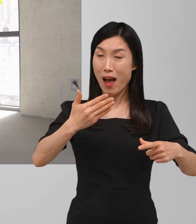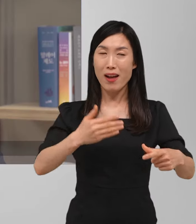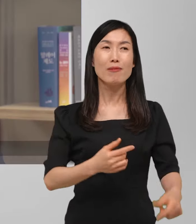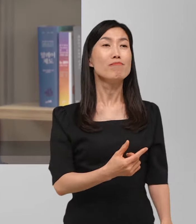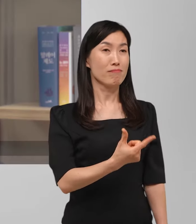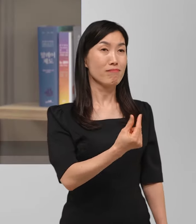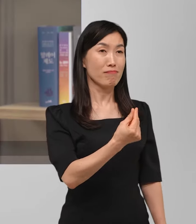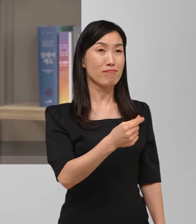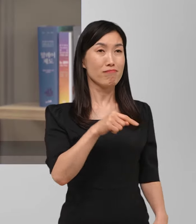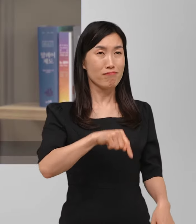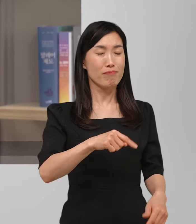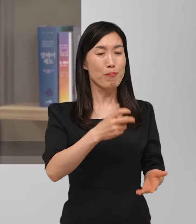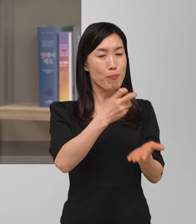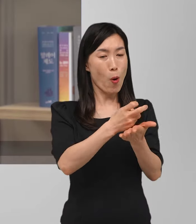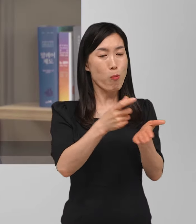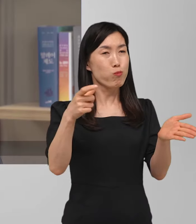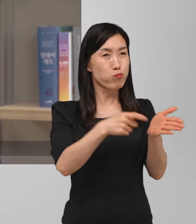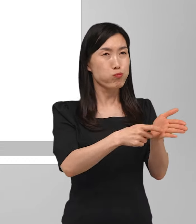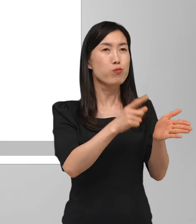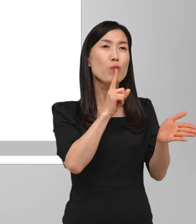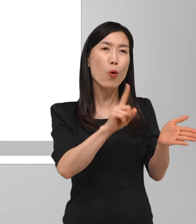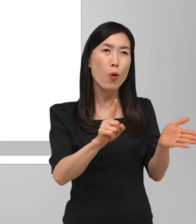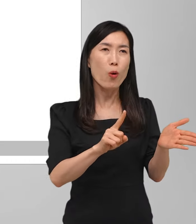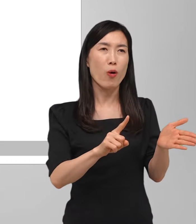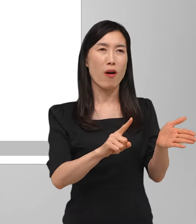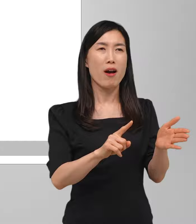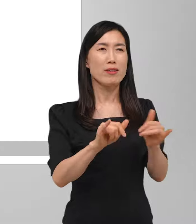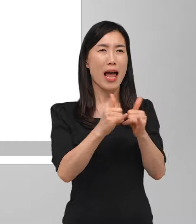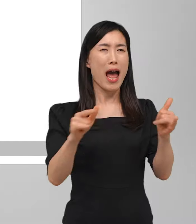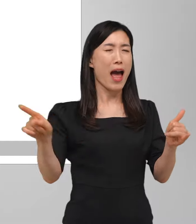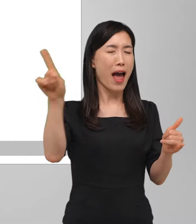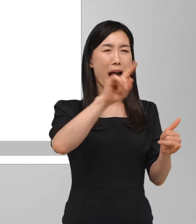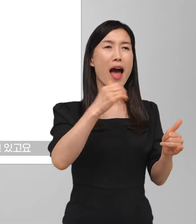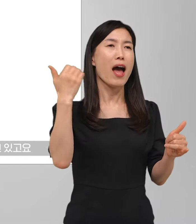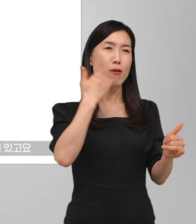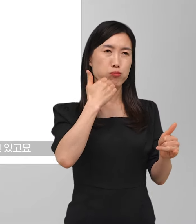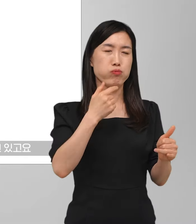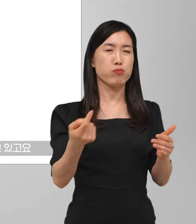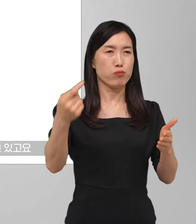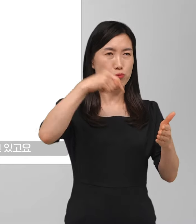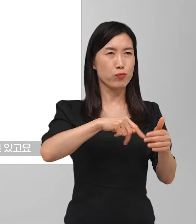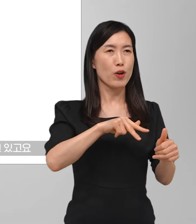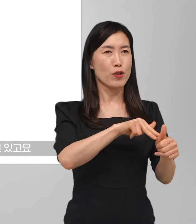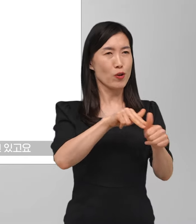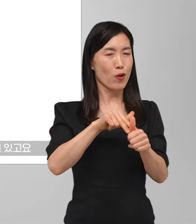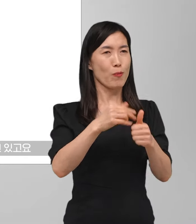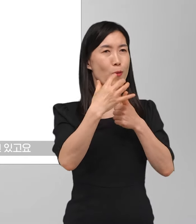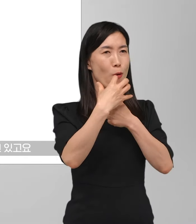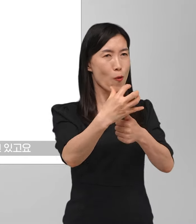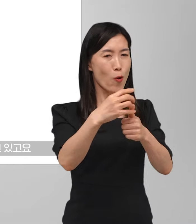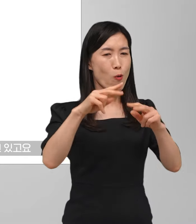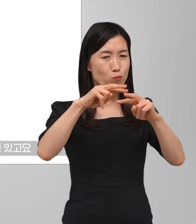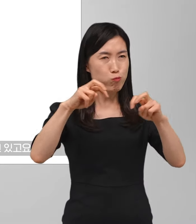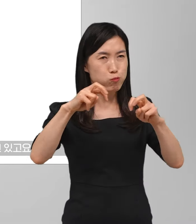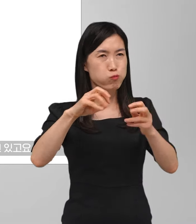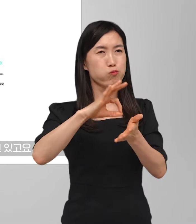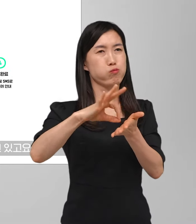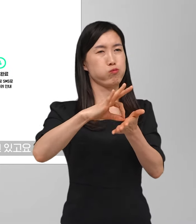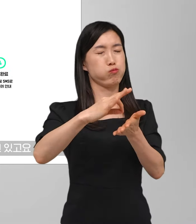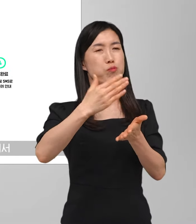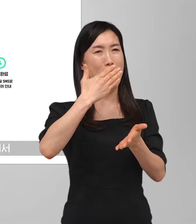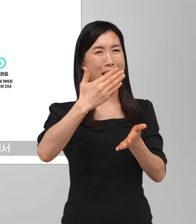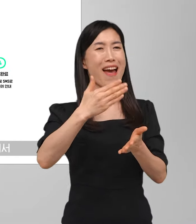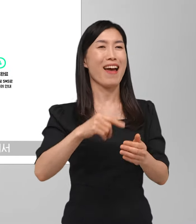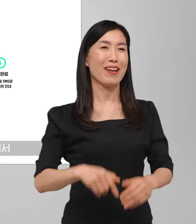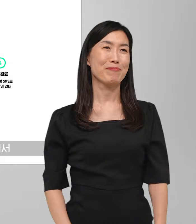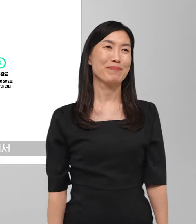거죠? 네, 그렇습니다. 지금 그 법에서도 누구든지 안심하고 데이터를 활용하고 분석할 수 있는 지역이라고 명시를 하고